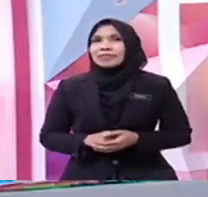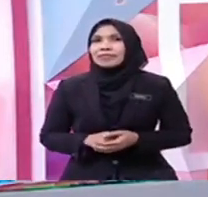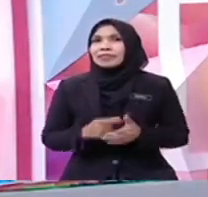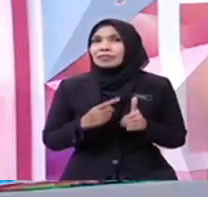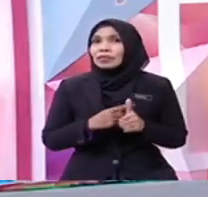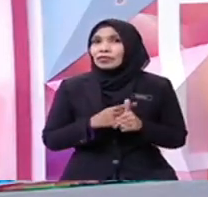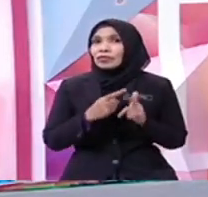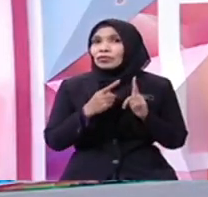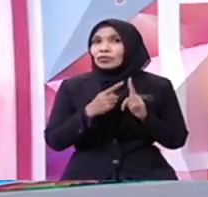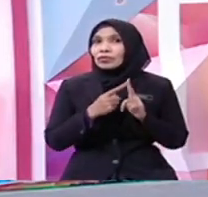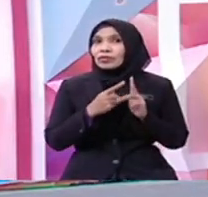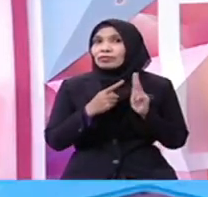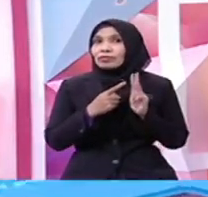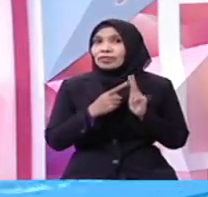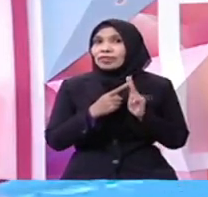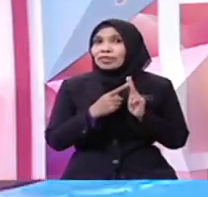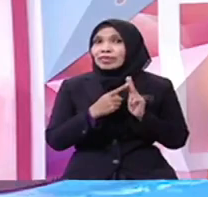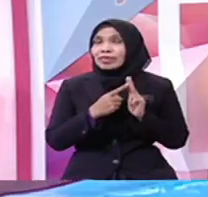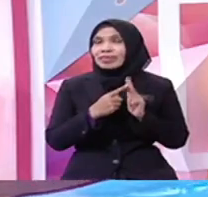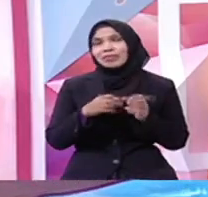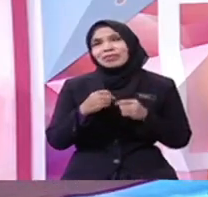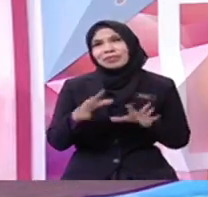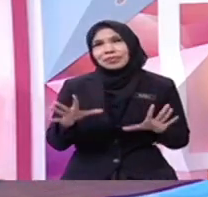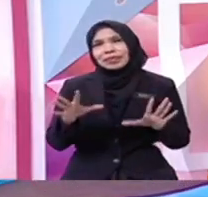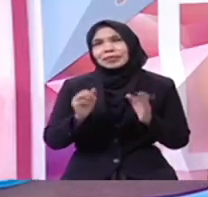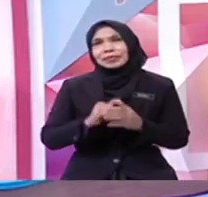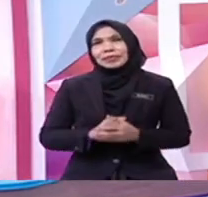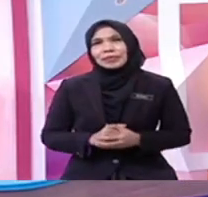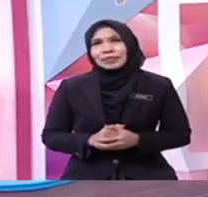7304 lovebird siap